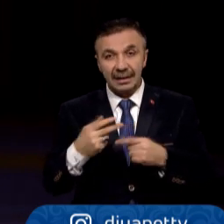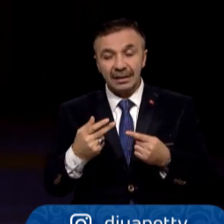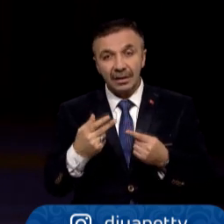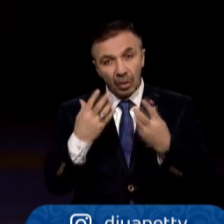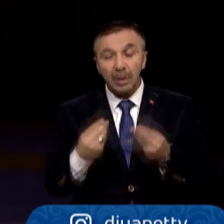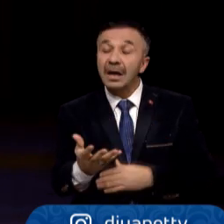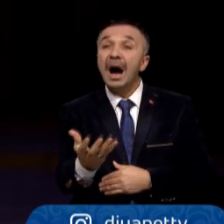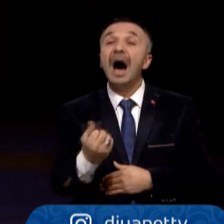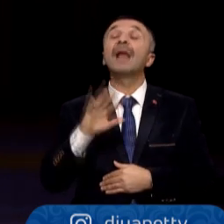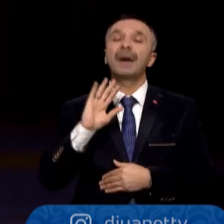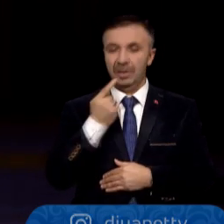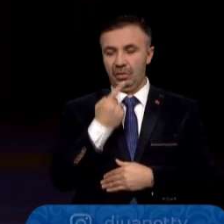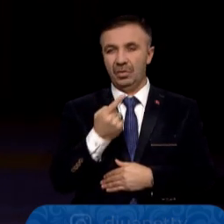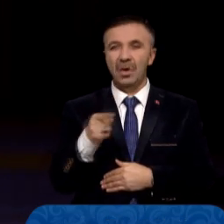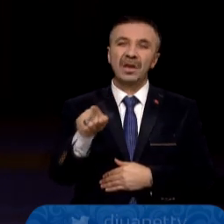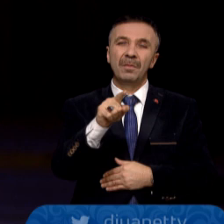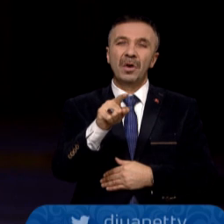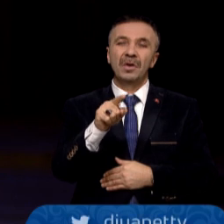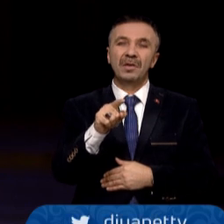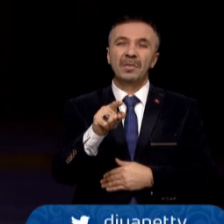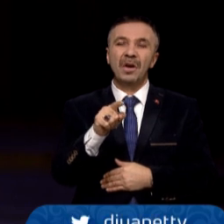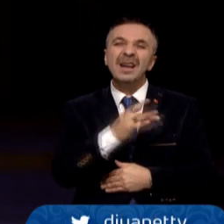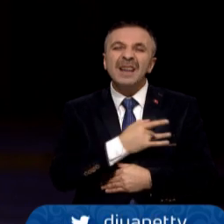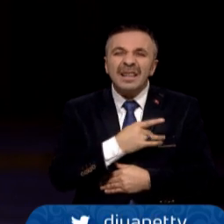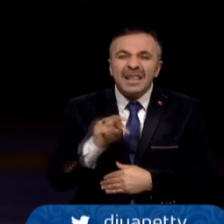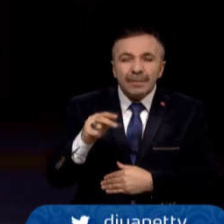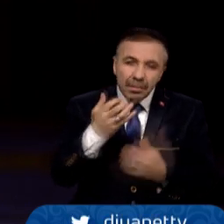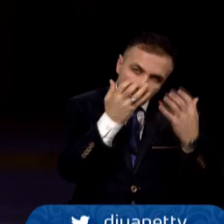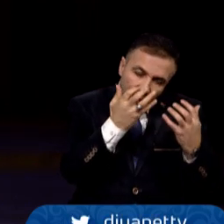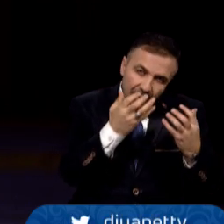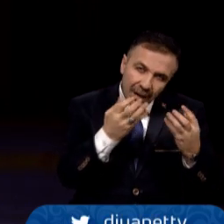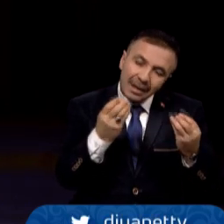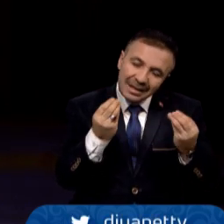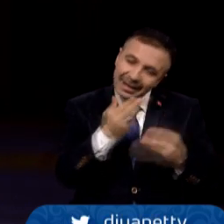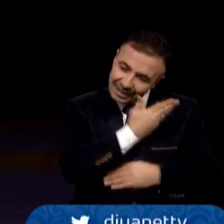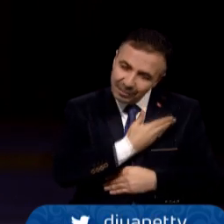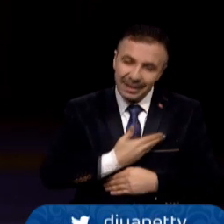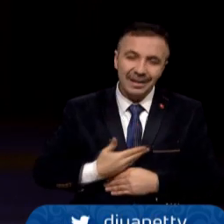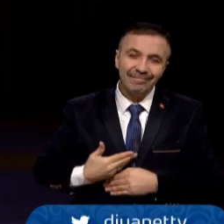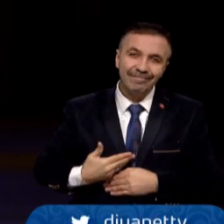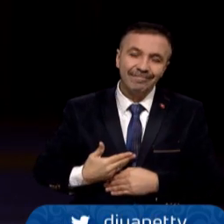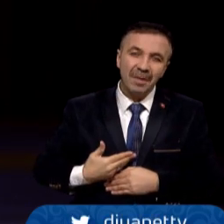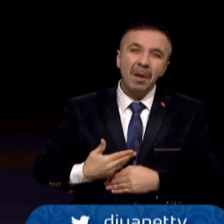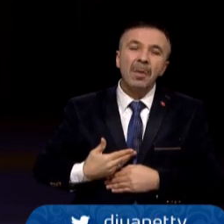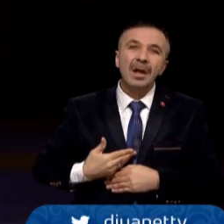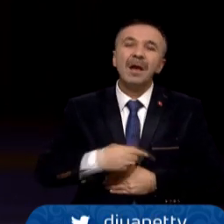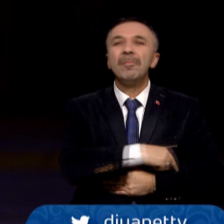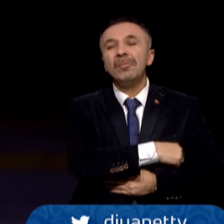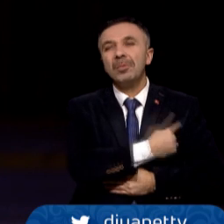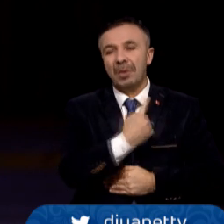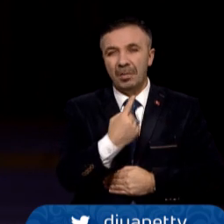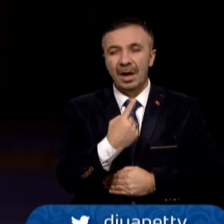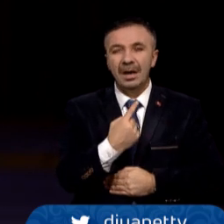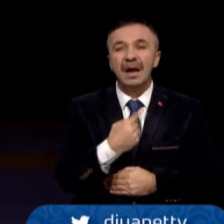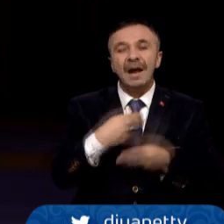zekat olarak almayın diyor ya onlara böyle çıktı gibi bakmışlar dır sevmişlerdir yani böyle